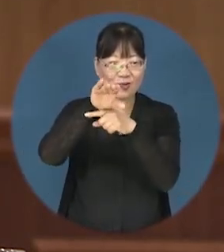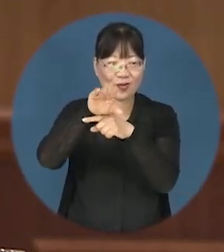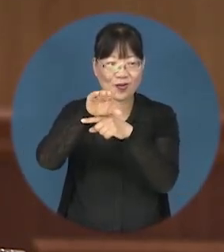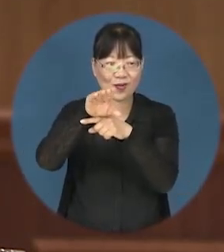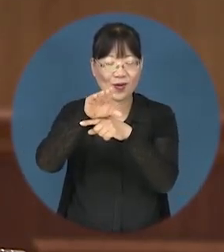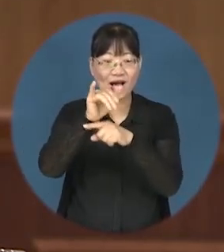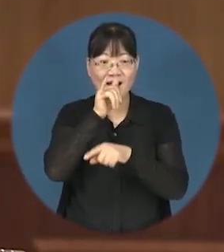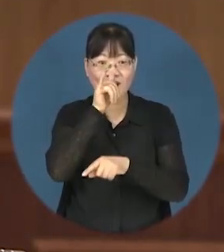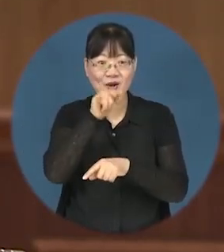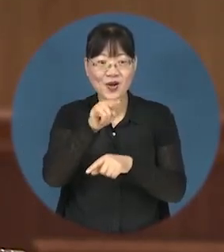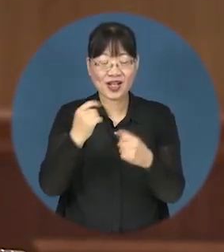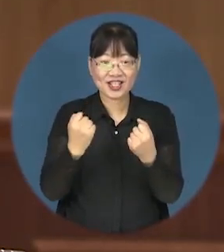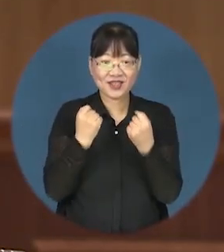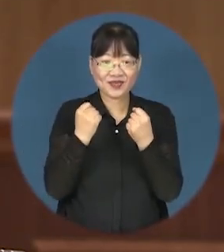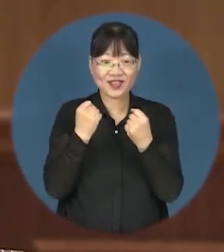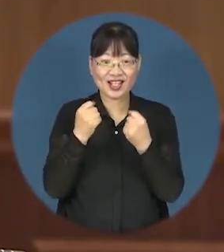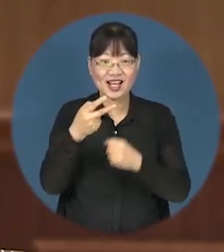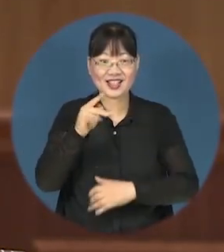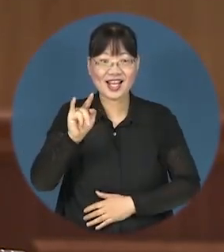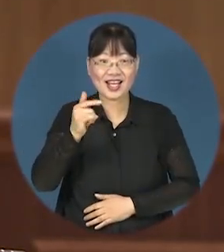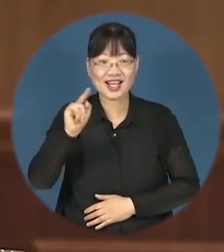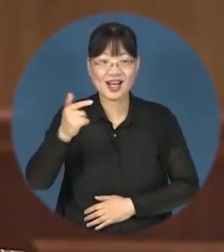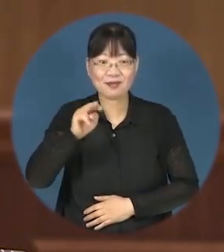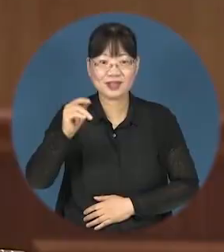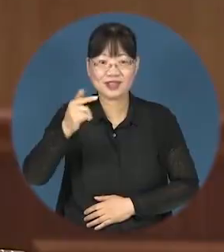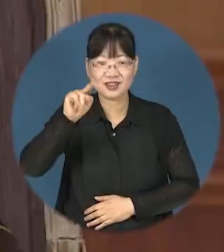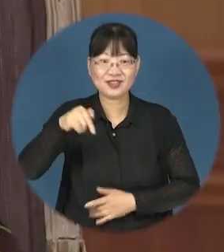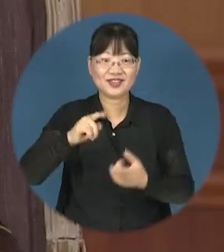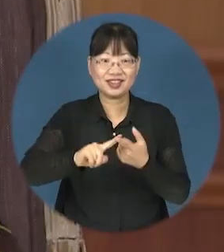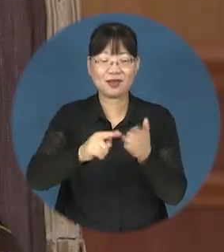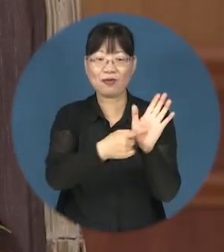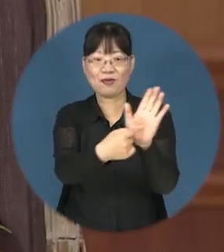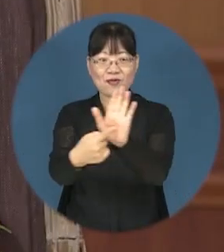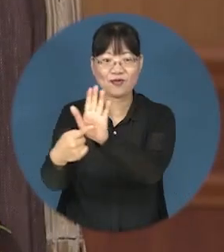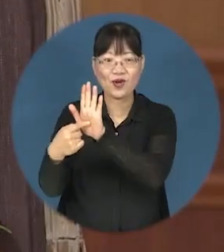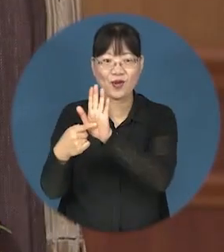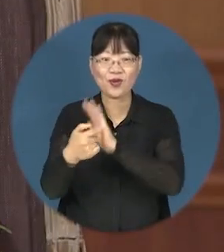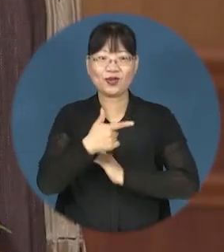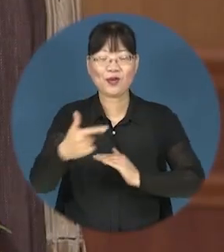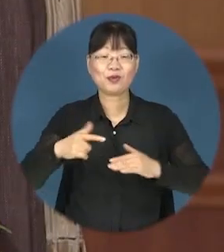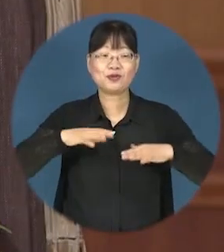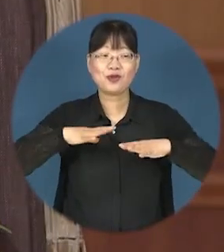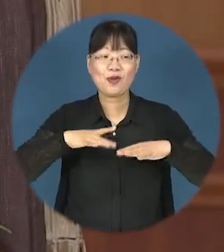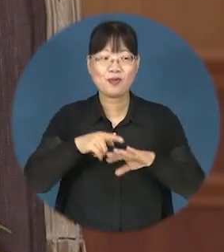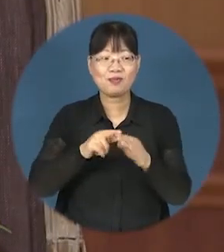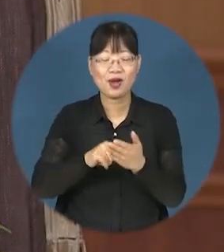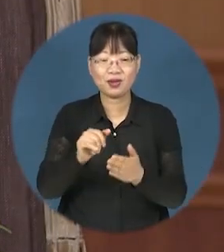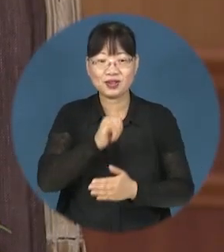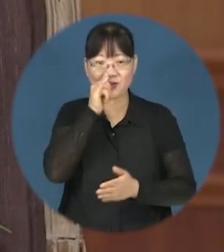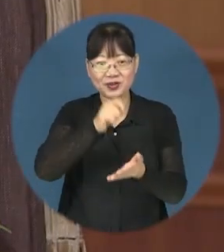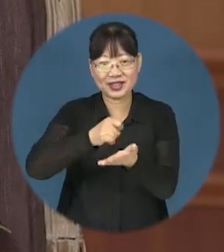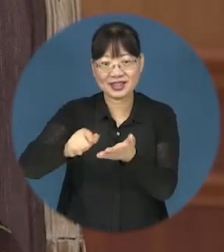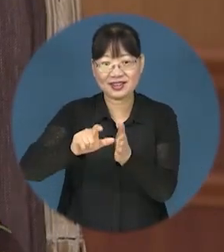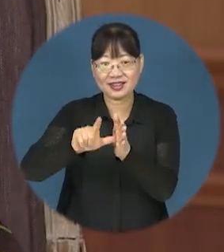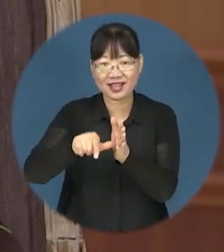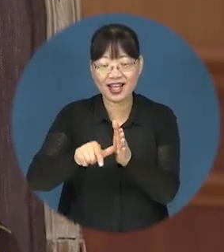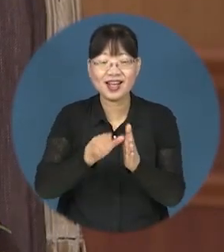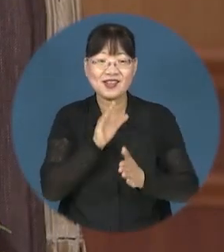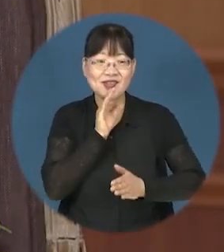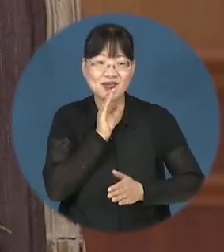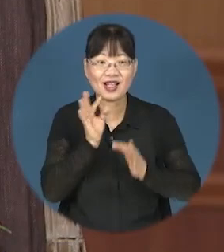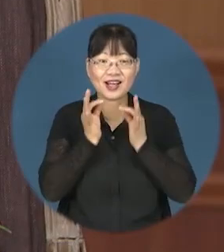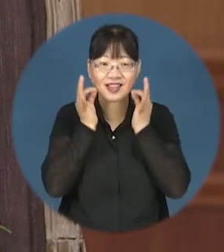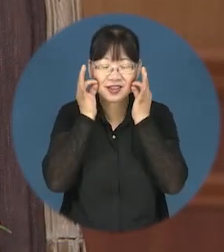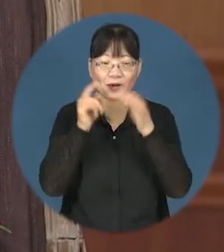되는데 그 힘찬 대한민 일이 그대로 나 가짜 네 맞습니다 정말 정말 너무 자랑스럽고 요 쓸 때도 정말